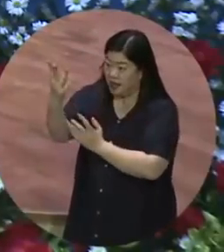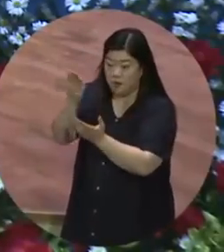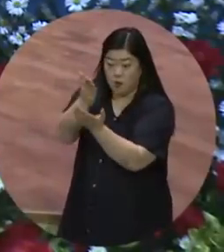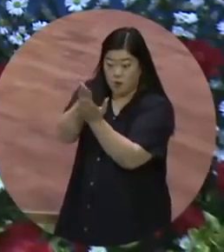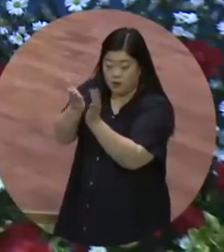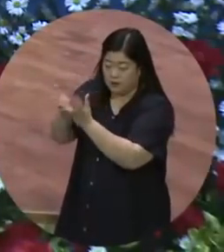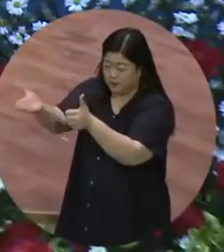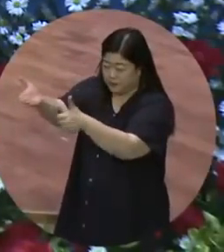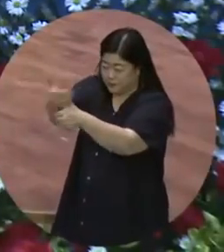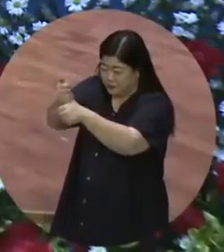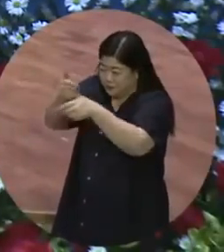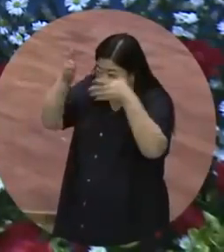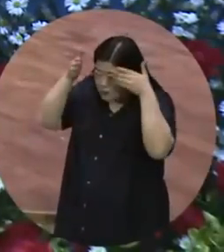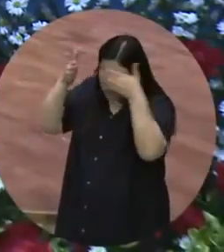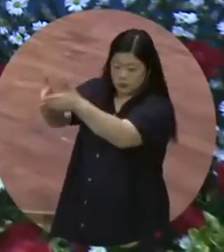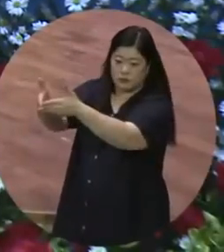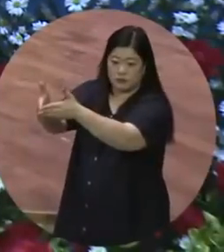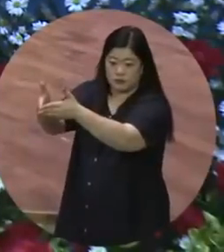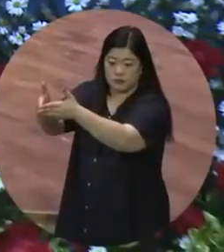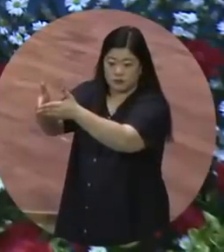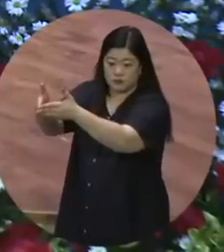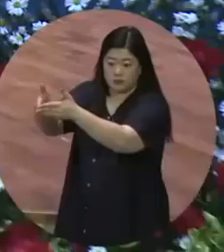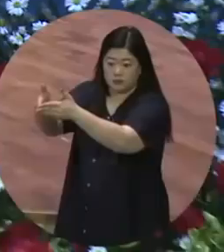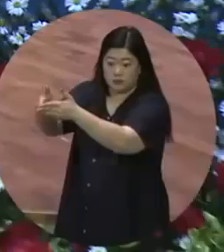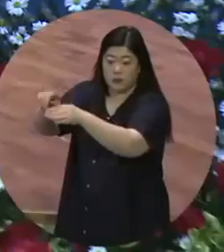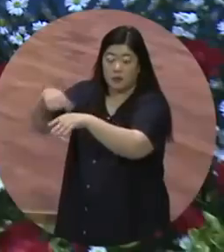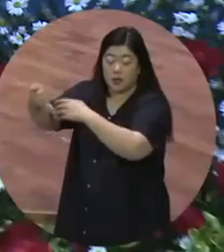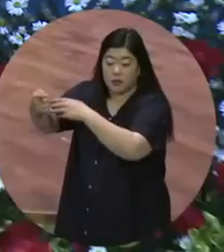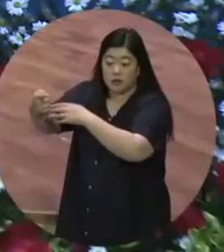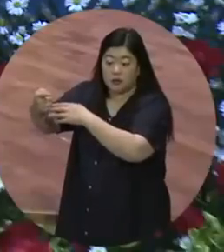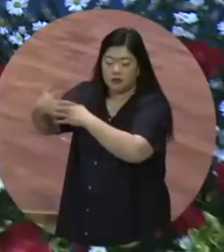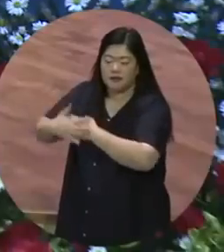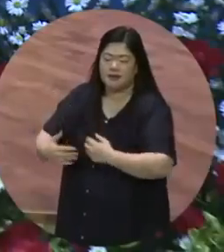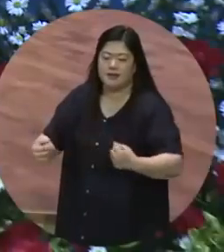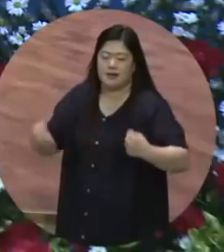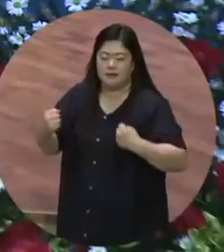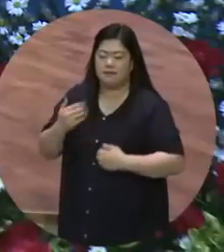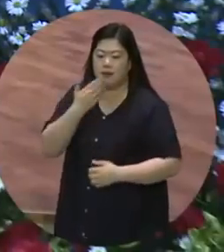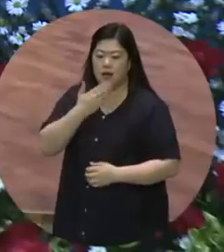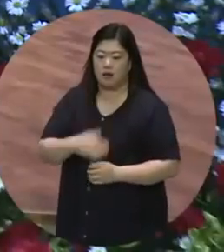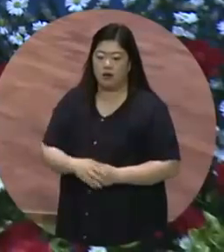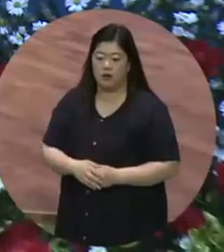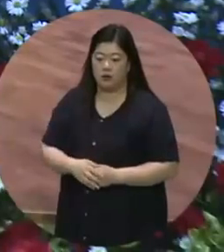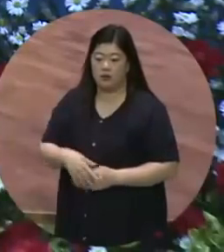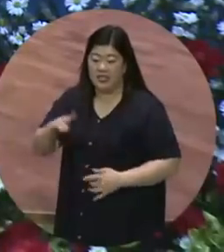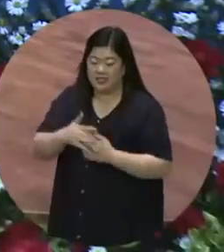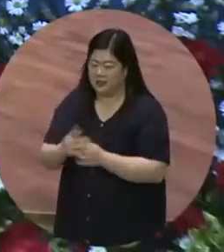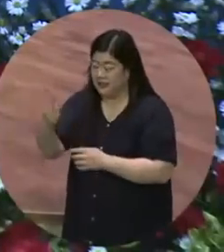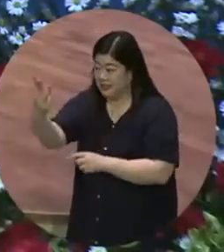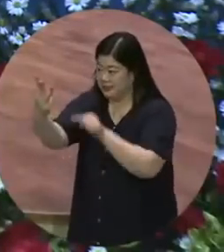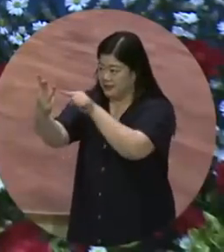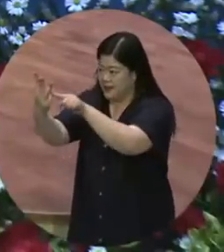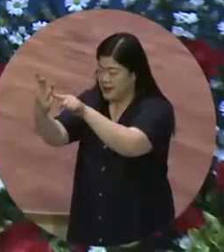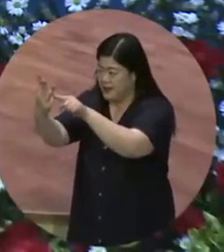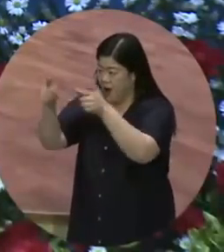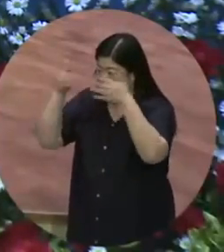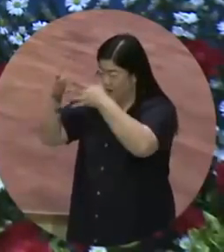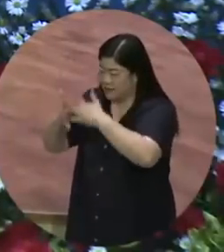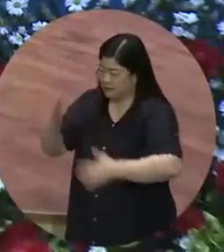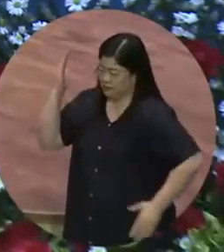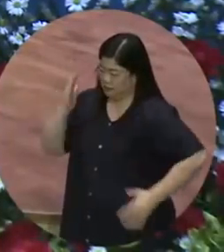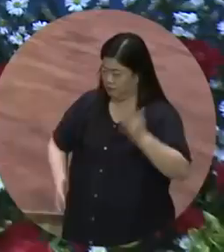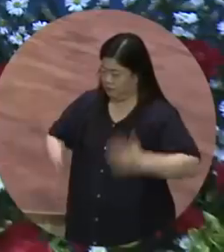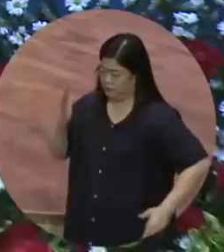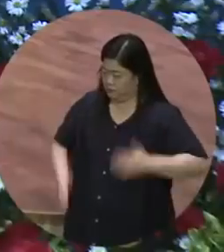오직을 붙잡고 고비를 넘기면 더 달릴 수가 있어요. 더 달리죠. 막 달릴 수 있어요.